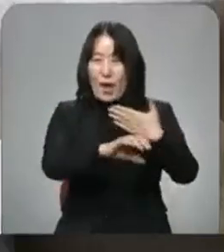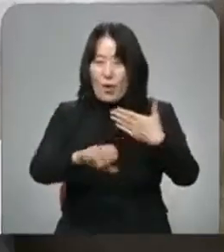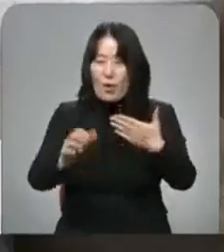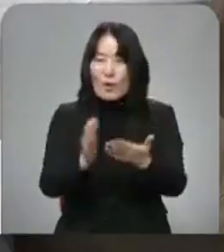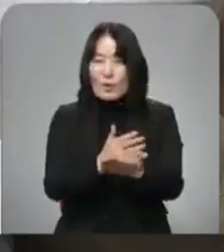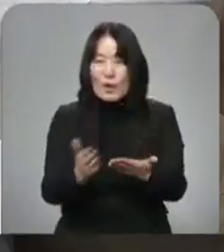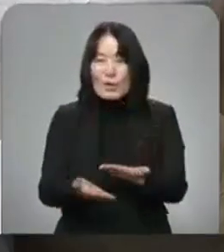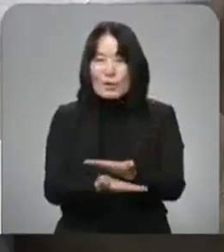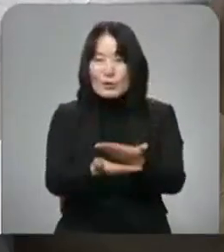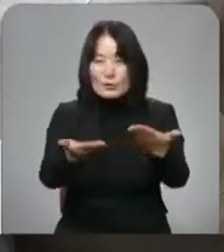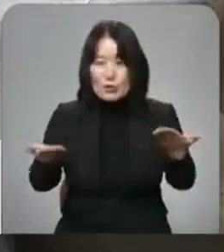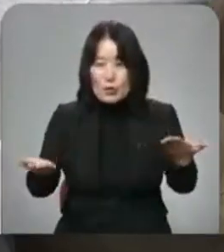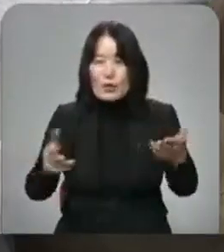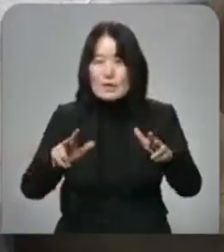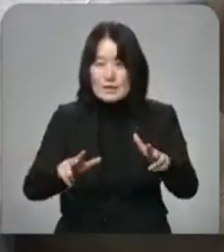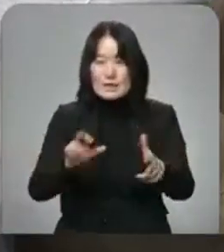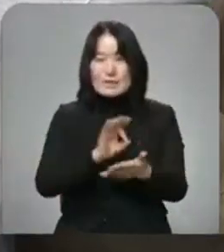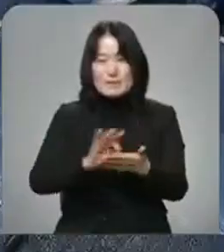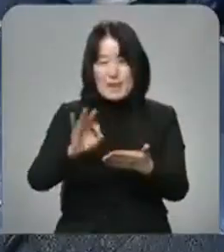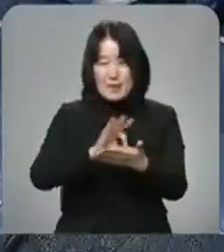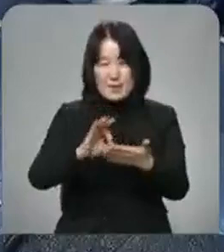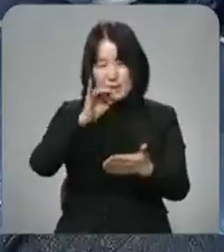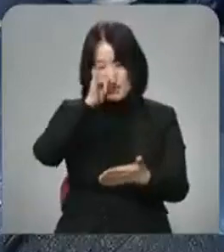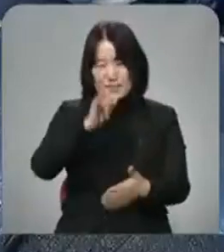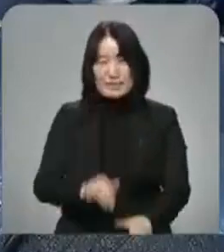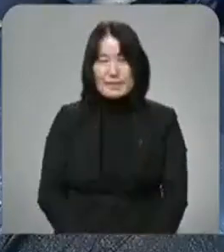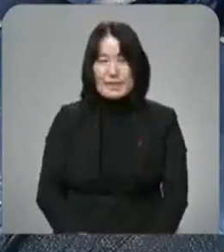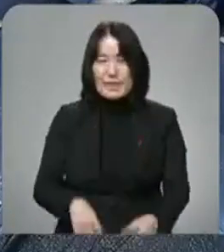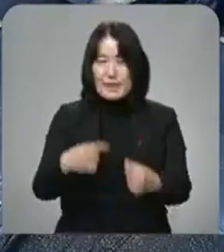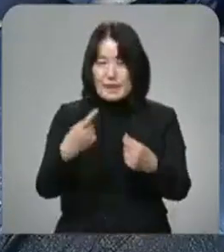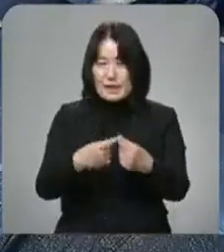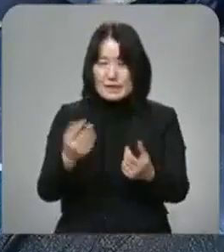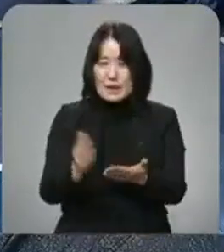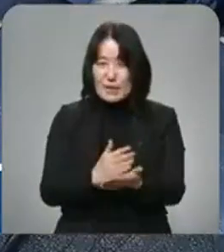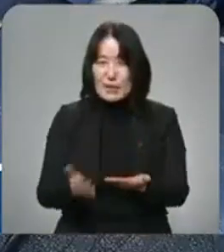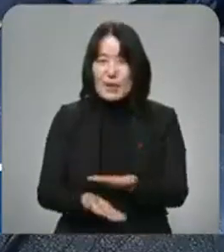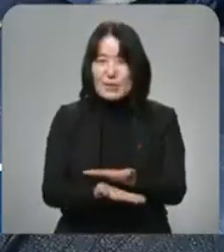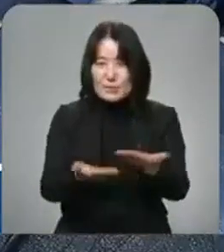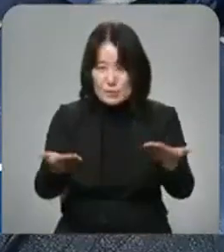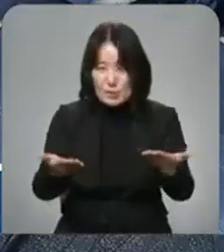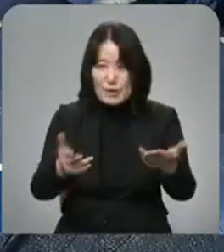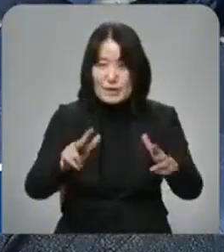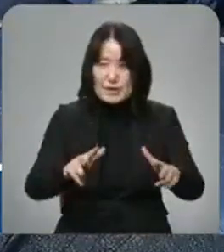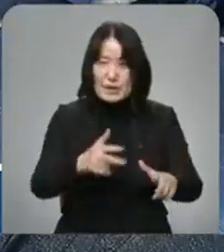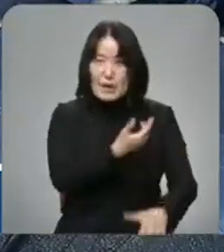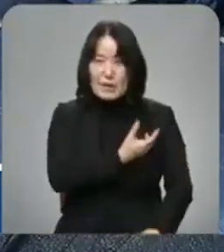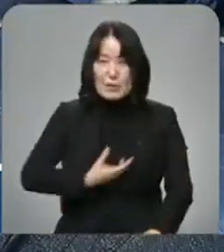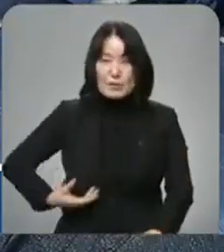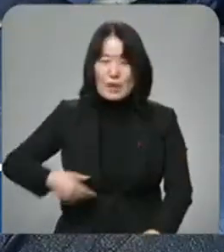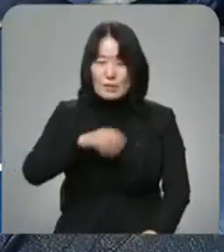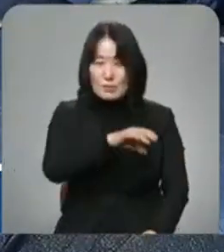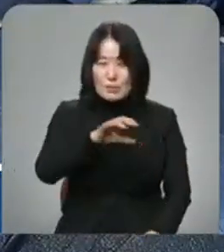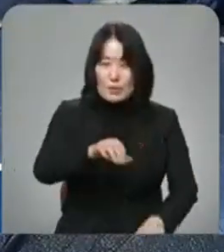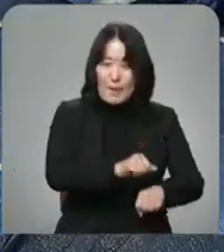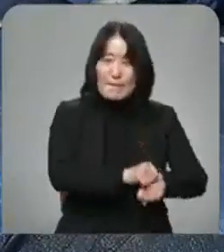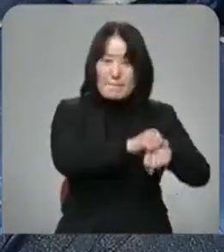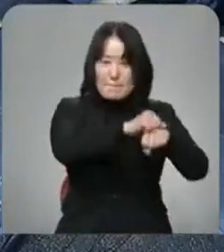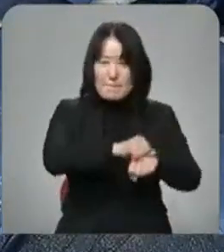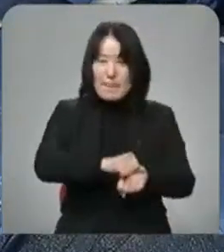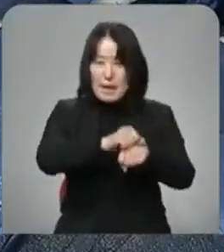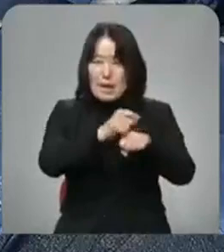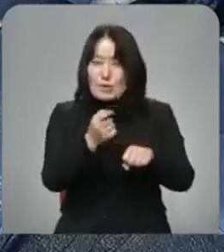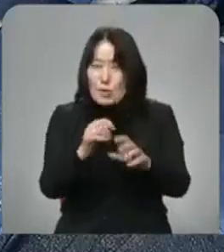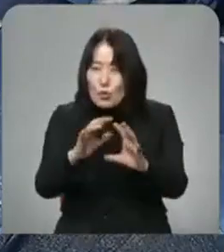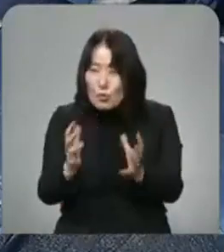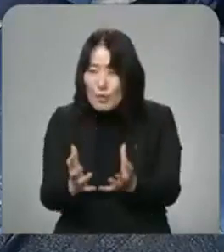배분돼 톡톡히 효과를 봤습니다. 1차 배부를 마친 재생소금들이 이렇게 각 읍면사무소에 쌓여 있습니다.